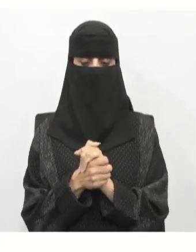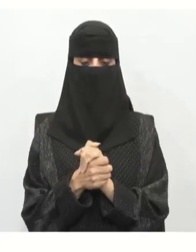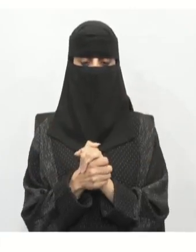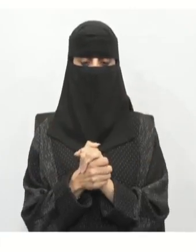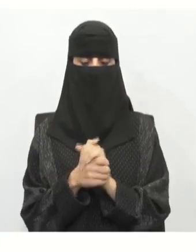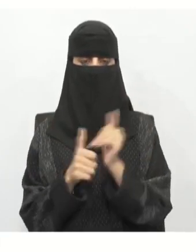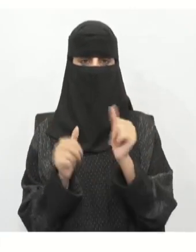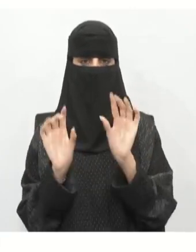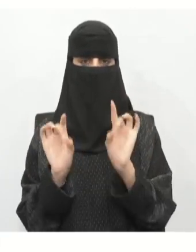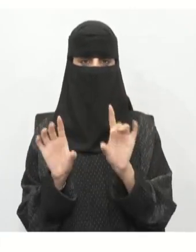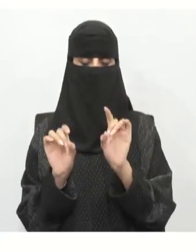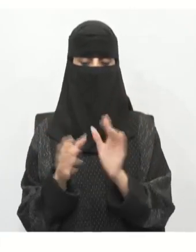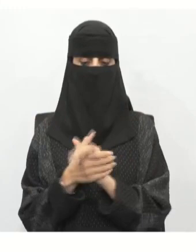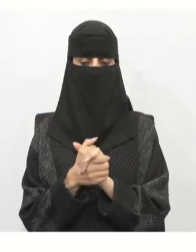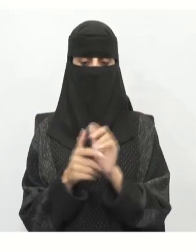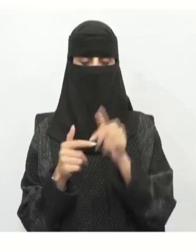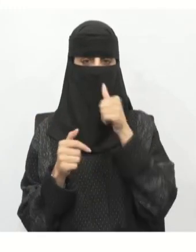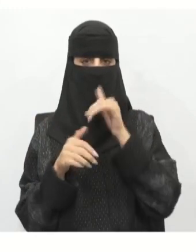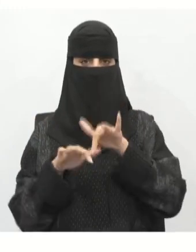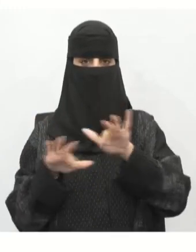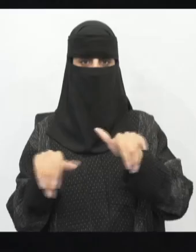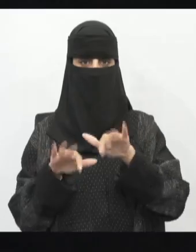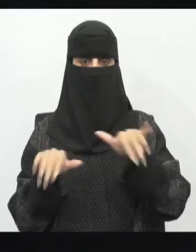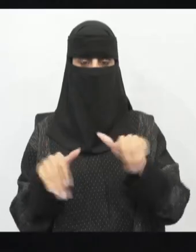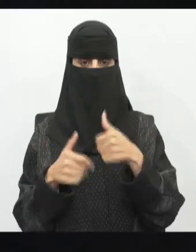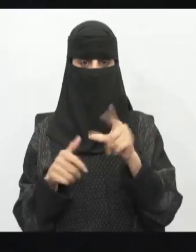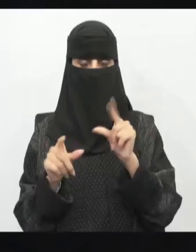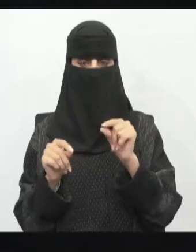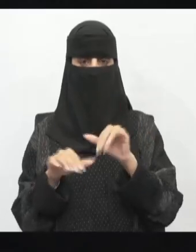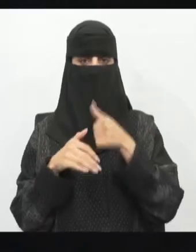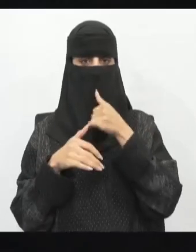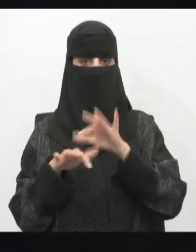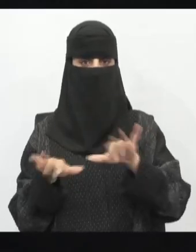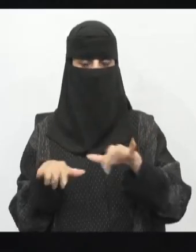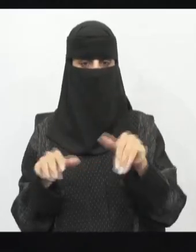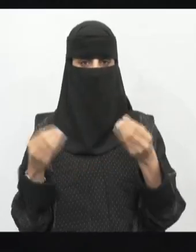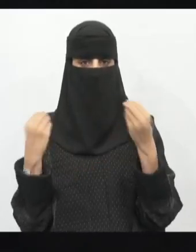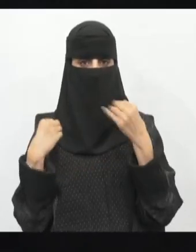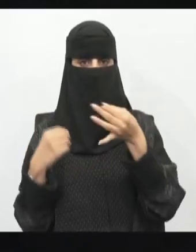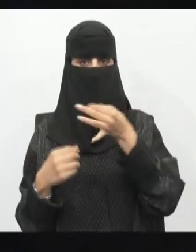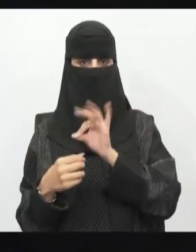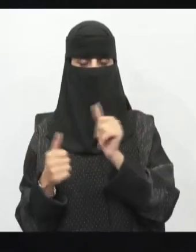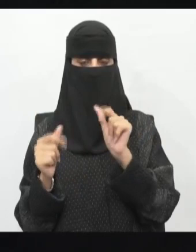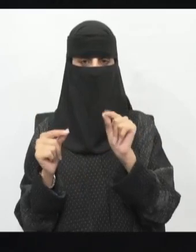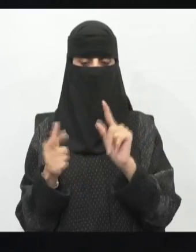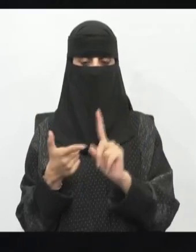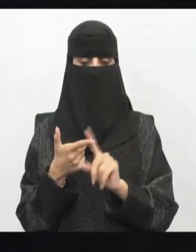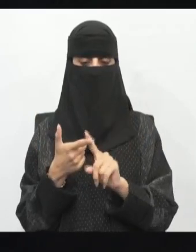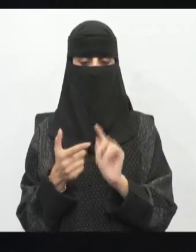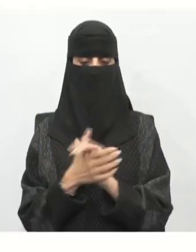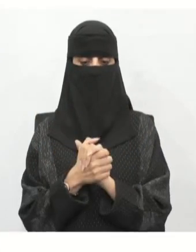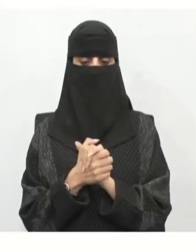بارك الله فيكم السباحه رياضه مفيده وممتعه ثانيا